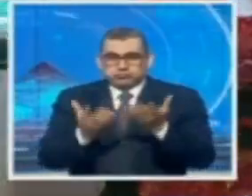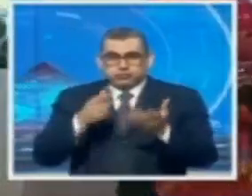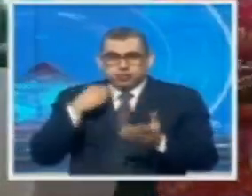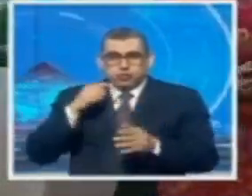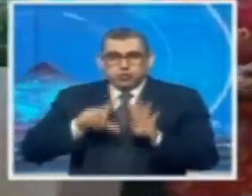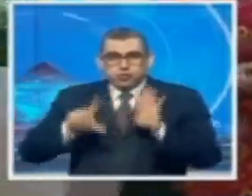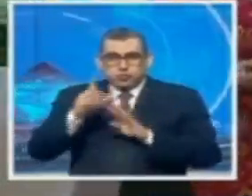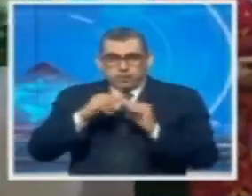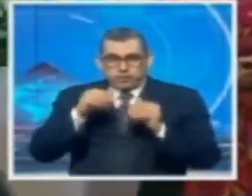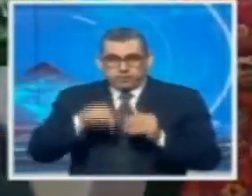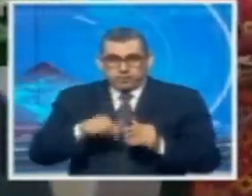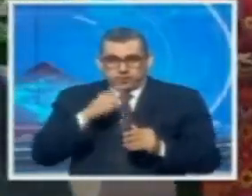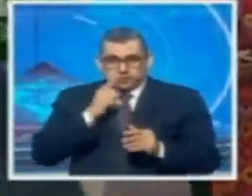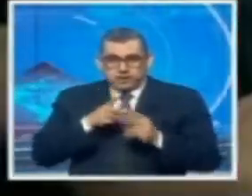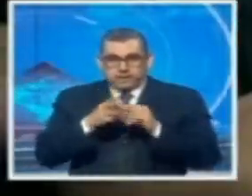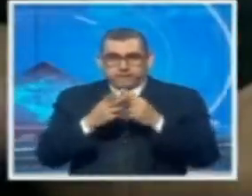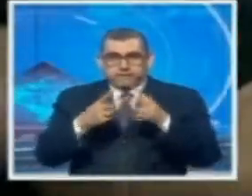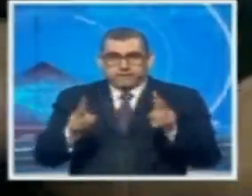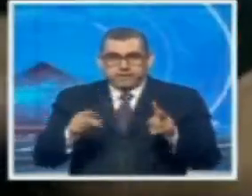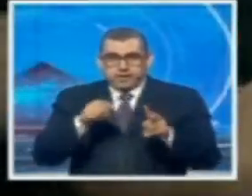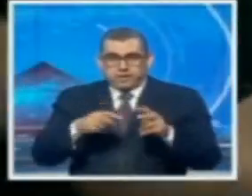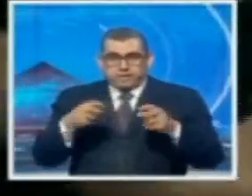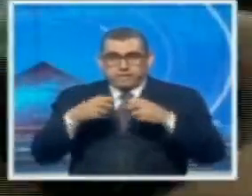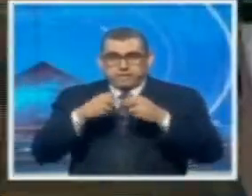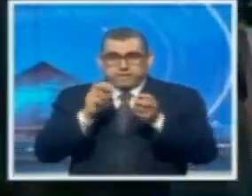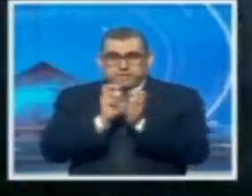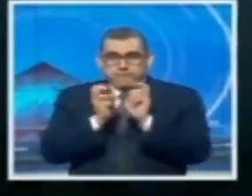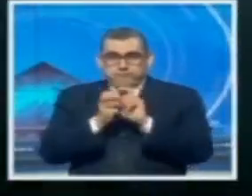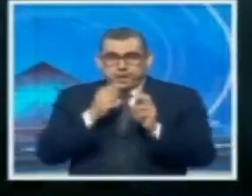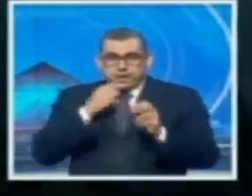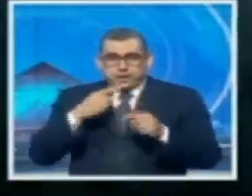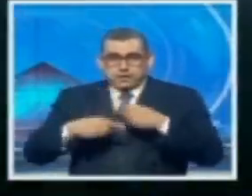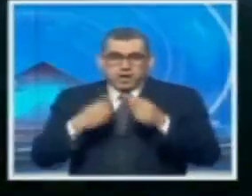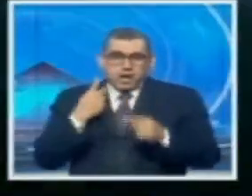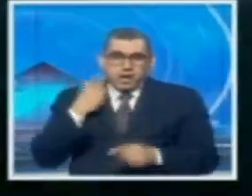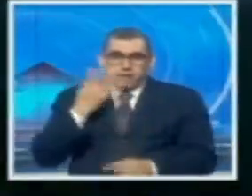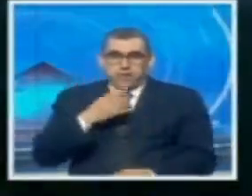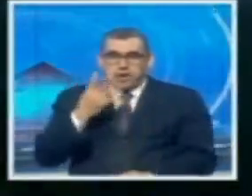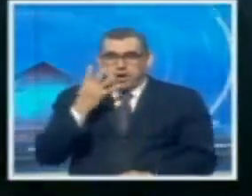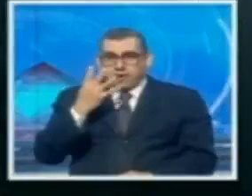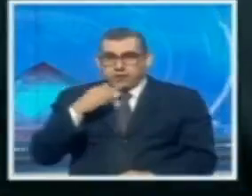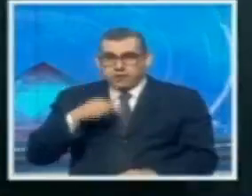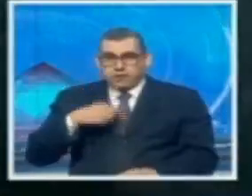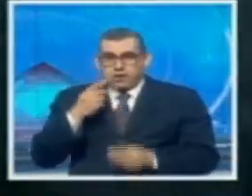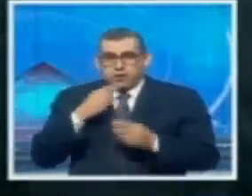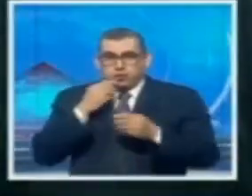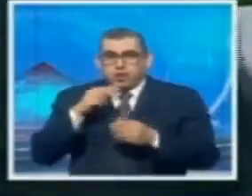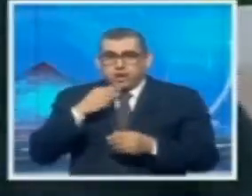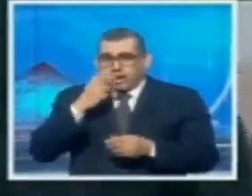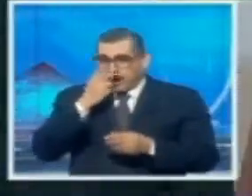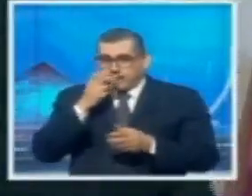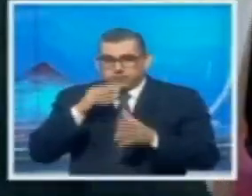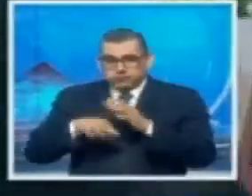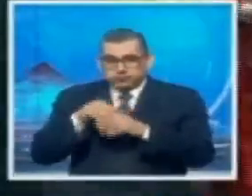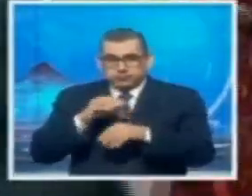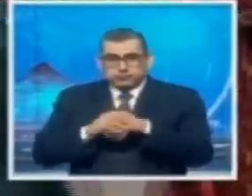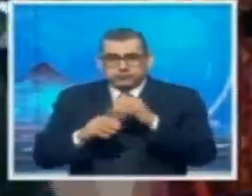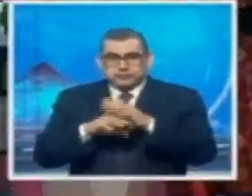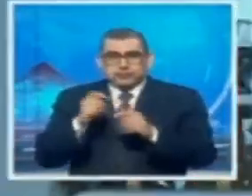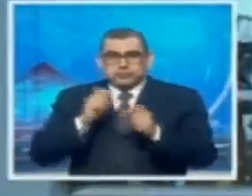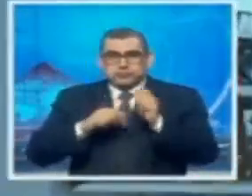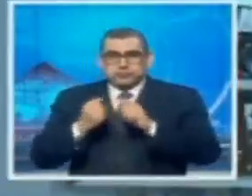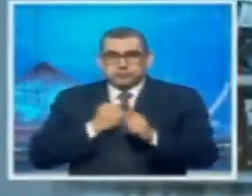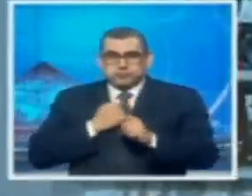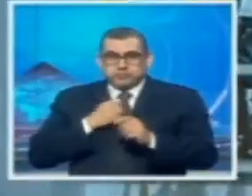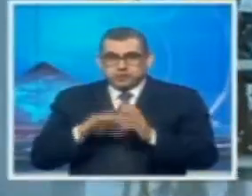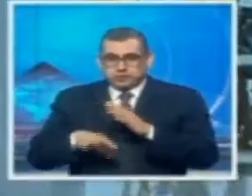مصطفى مدبولي رئيس مجلس الوزراء فعاليات الدورة الرابعة من معرض تراثنا للحرف اليدوية والتراثية